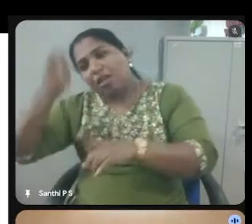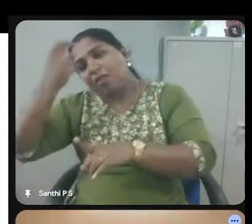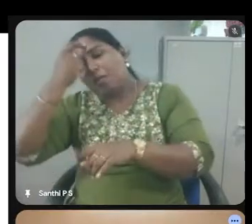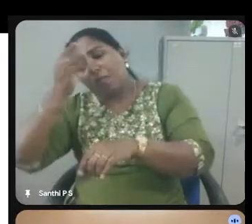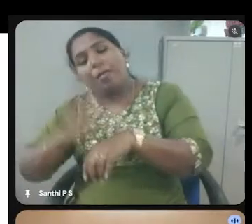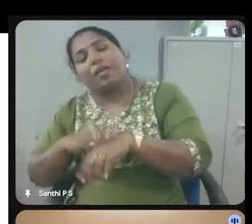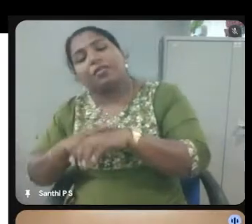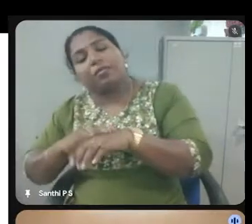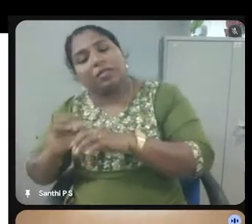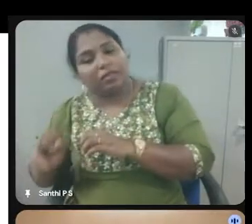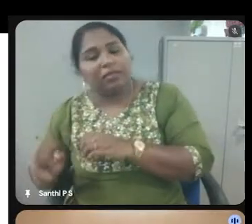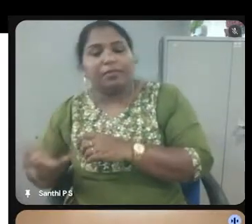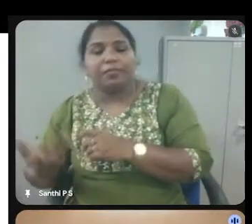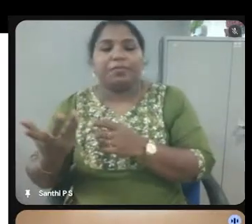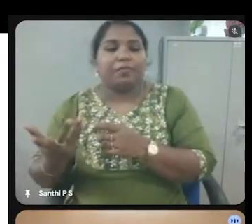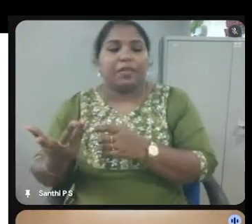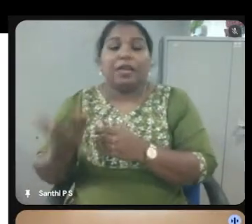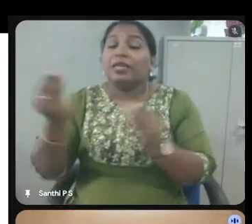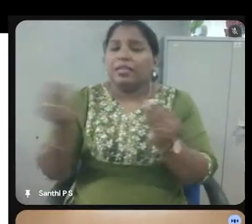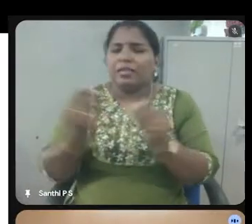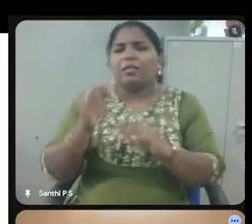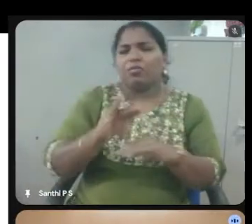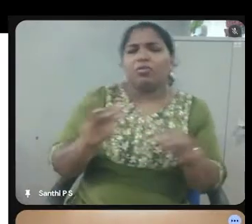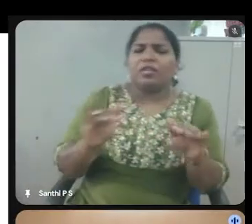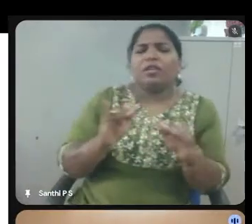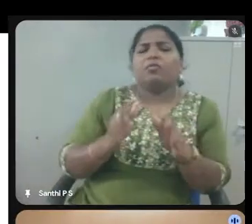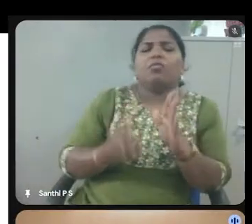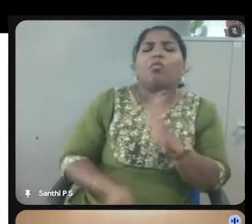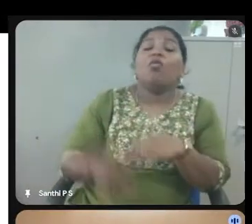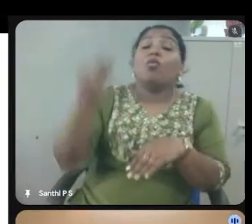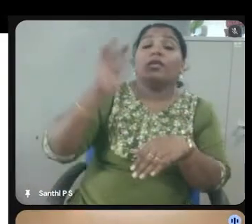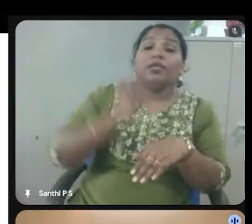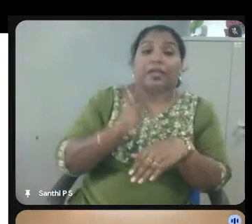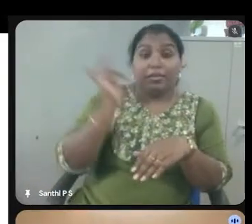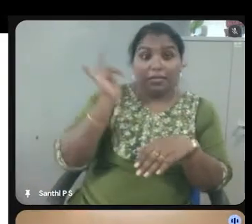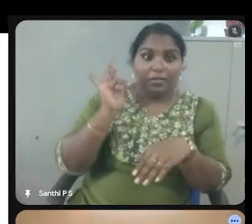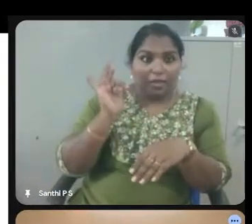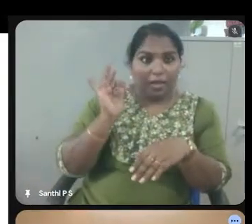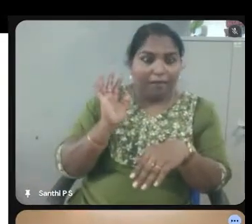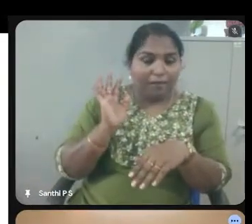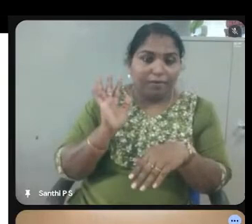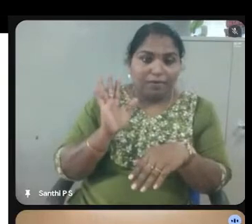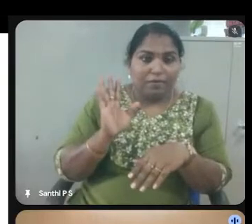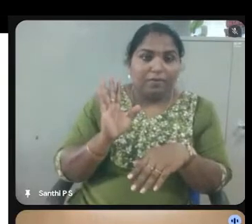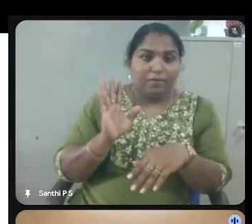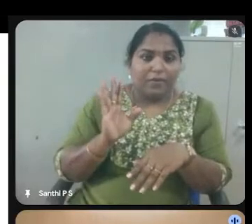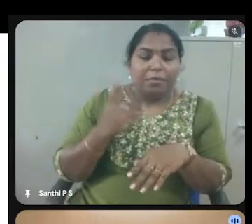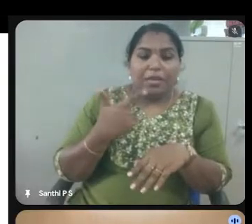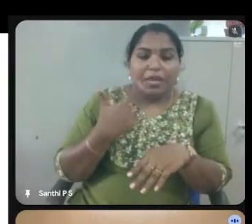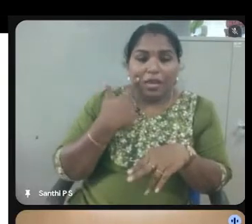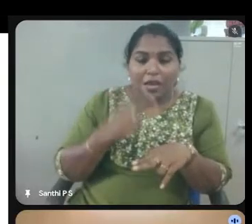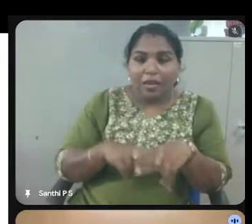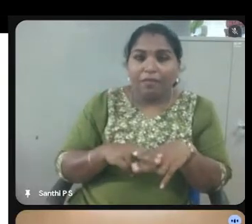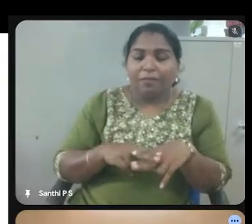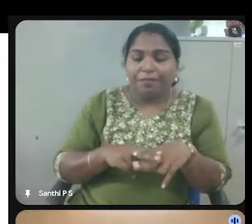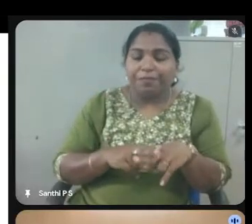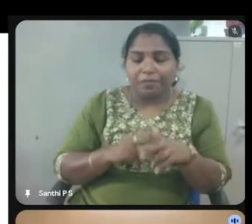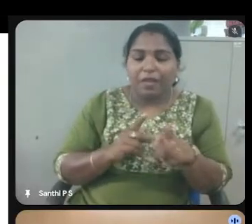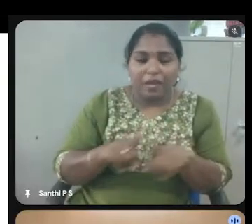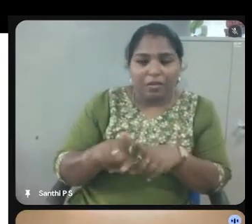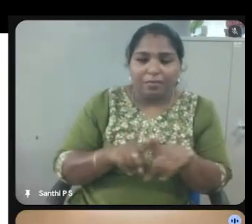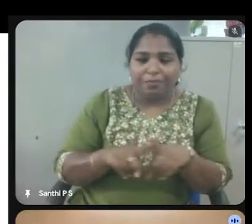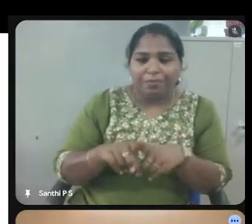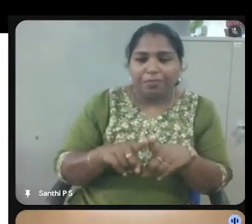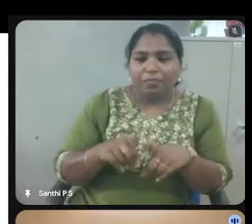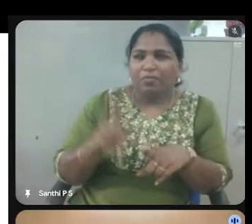രീതിയിലായിരിക്കും കുട്ടികളെ. ചില കുട്ടികൾ ഹൈപ്പർ സെൻസിറ്റീവ് ആയിരിക്കും, അതായത് അവർക്ക് ചെറിയൊരു സ്റ്റിമുലേഷൻ വരെ അവരുടെ ബ്രെയിൻ അത് ഒത്തിരി സ്റ്റിമുലേറ്റ്, അതായത് കുട്ടികളപ്പം ചില